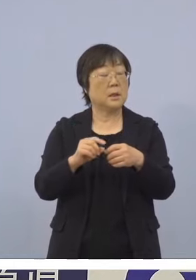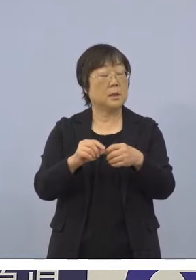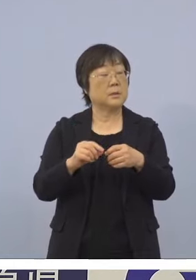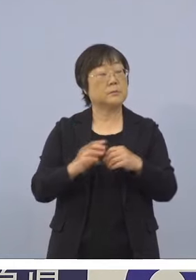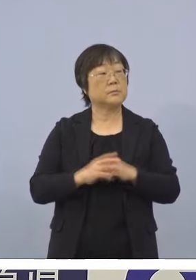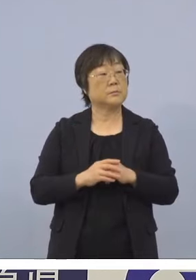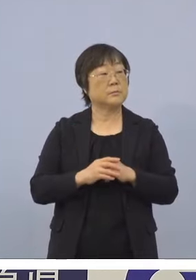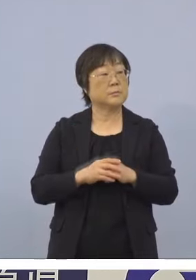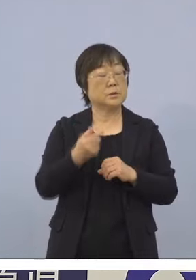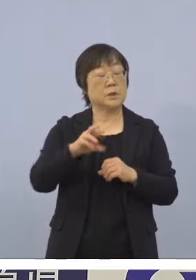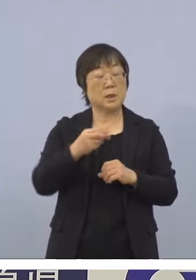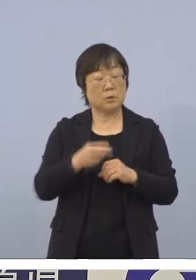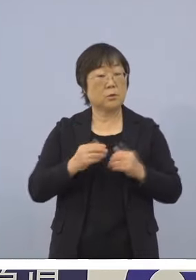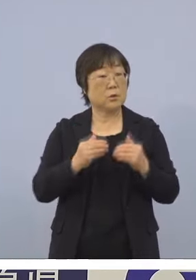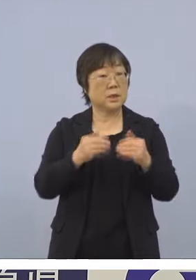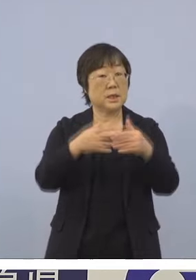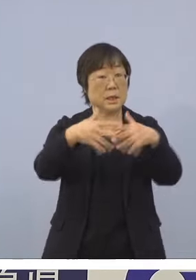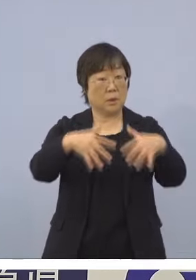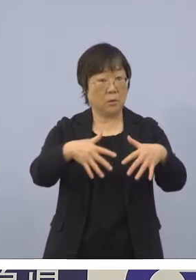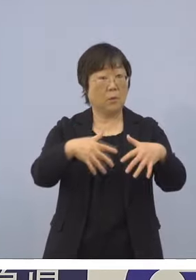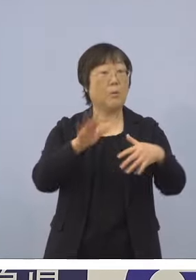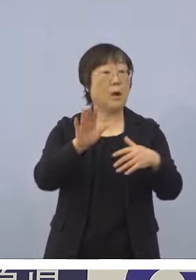進機構があり、